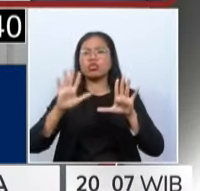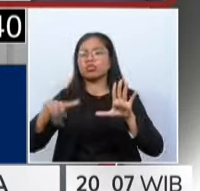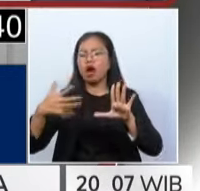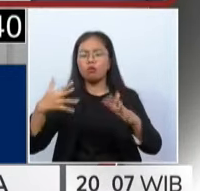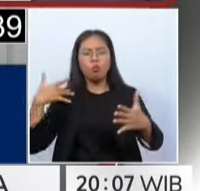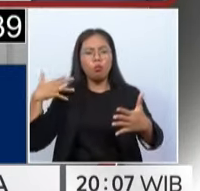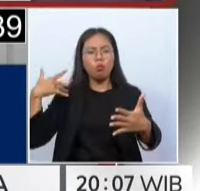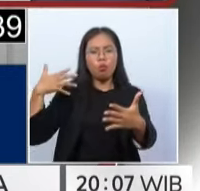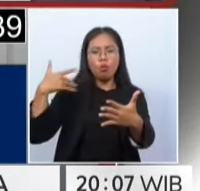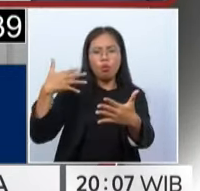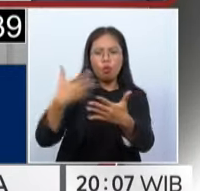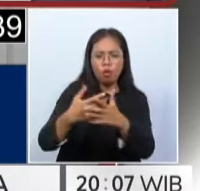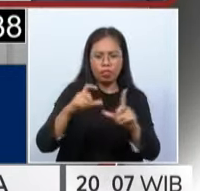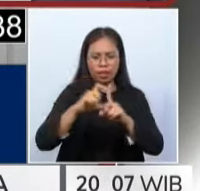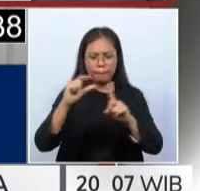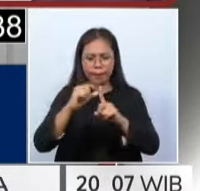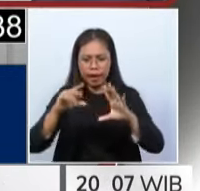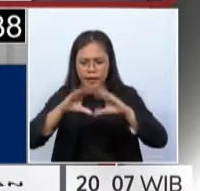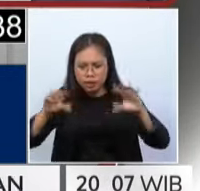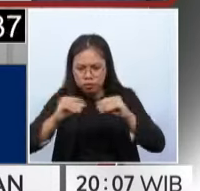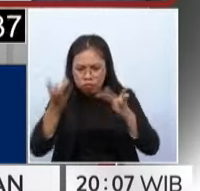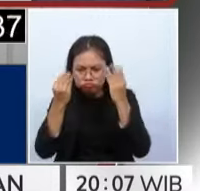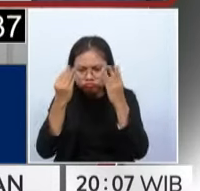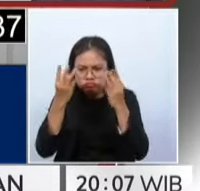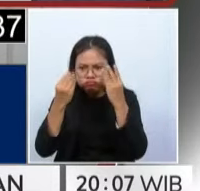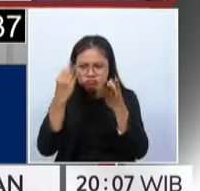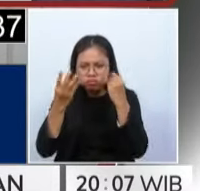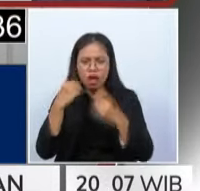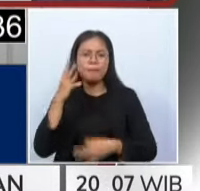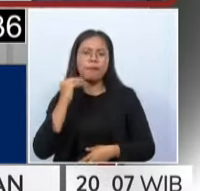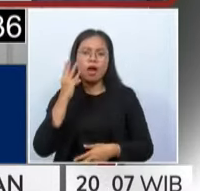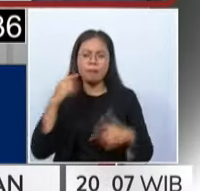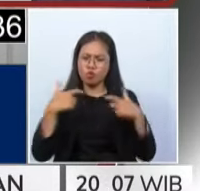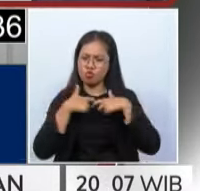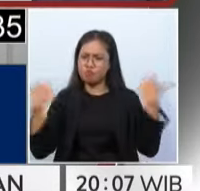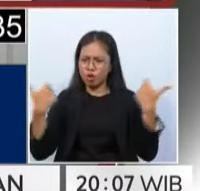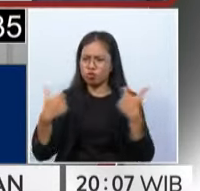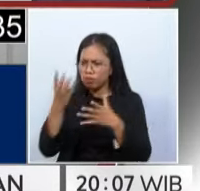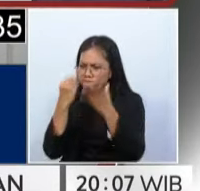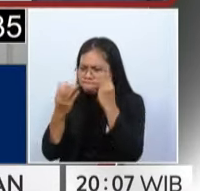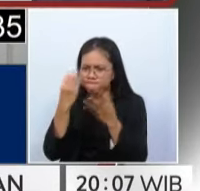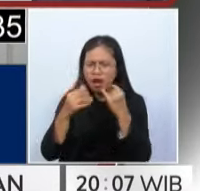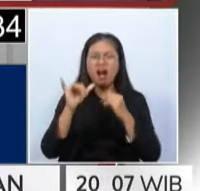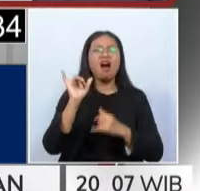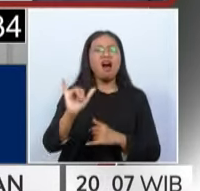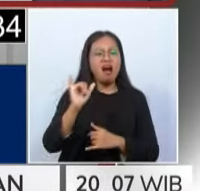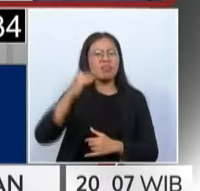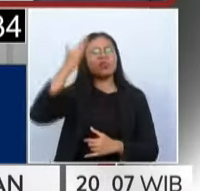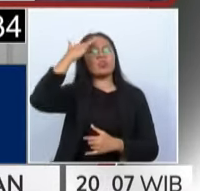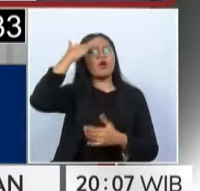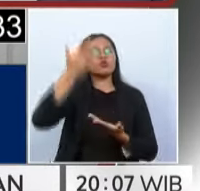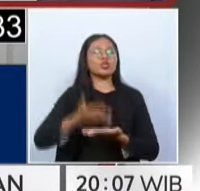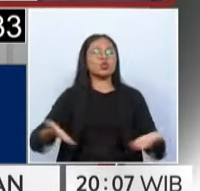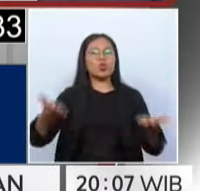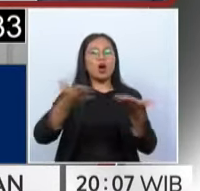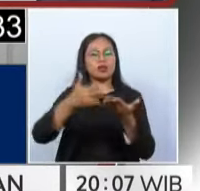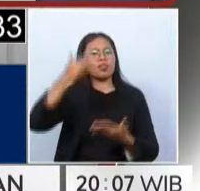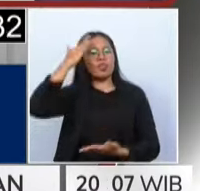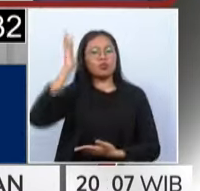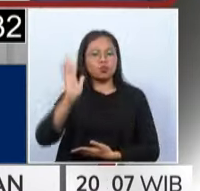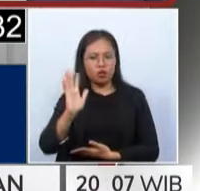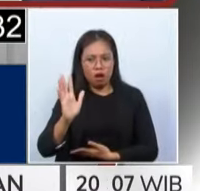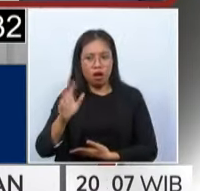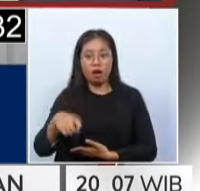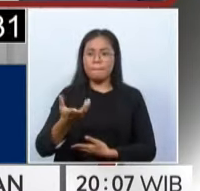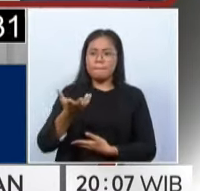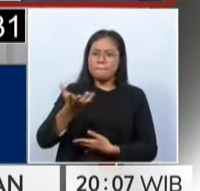10 tahun di Gubernur cukuplah sudah untuk membuat analisis kondisi sosiologis yang ada maka tidak perlu lagi kita akan mengundang lebih